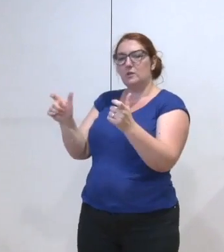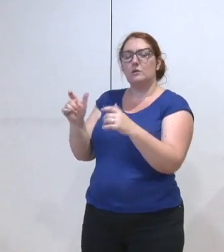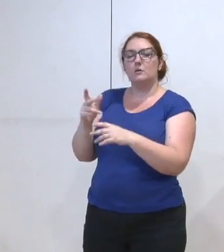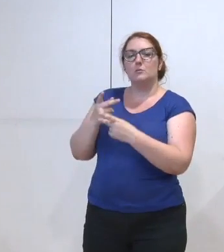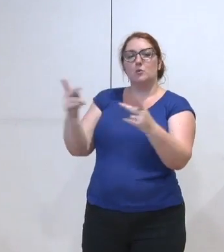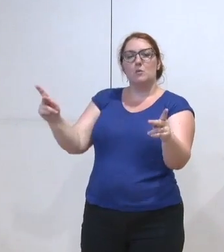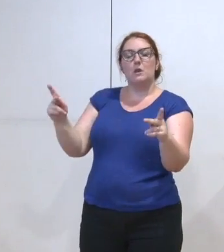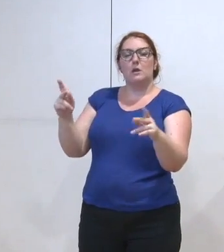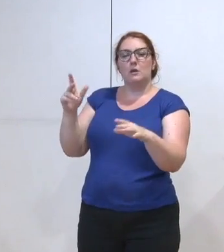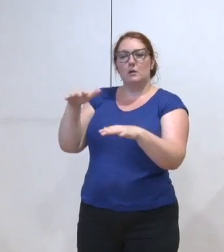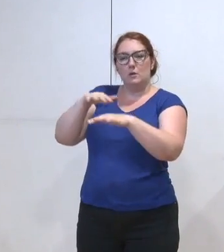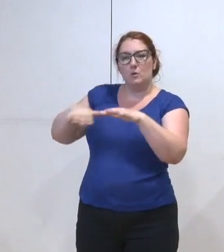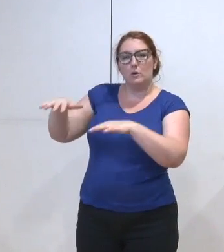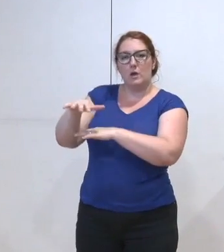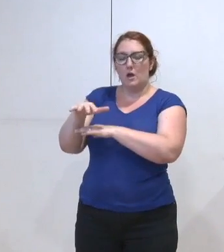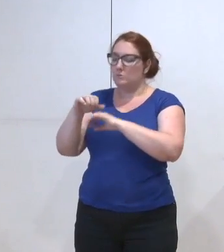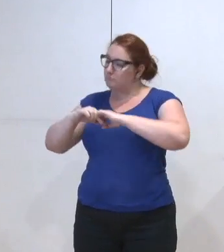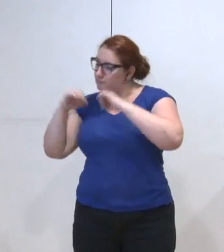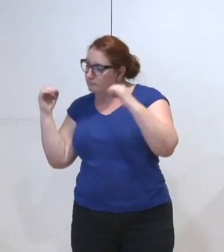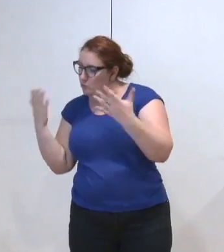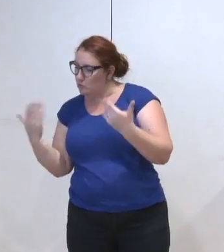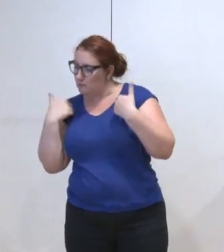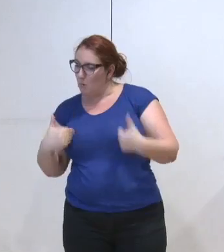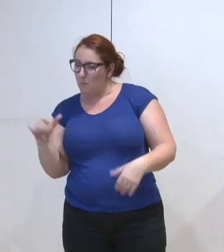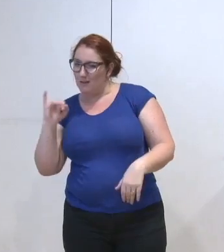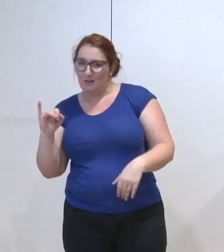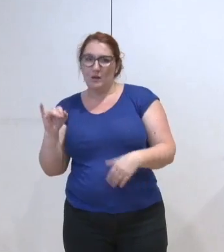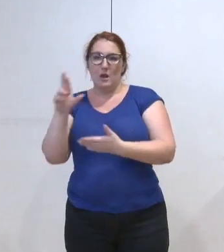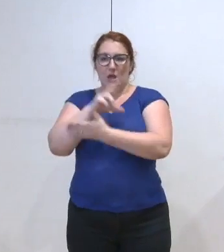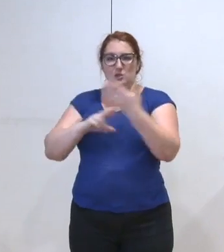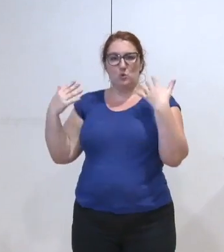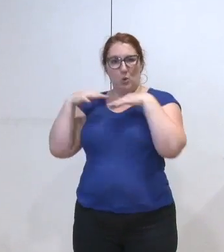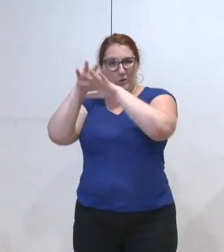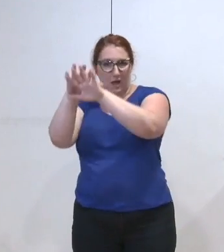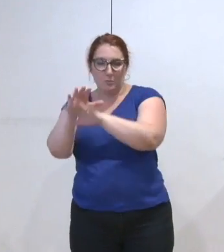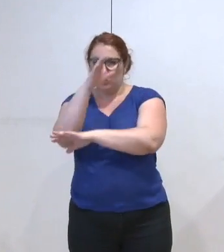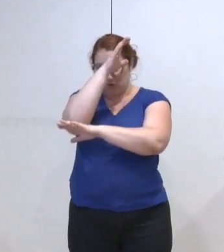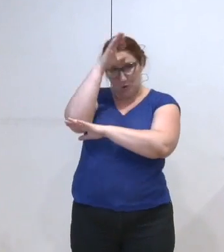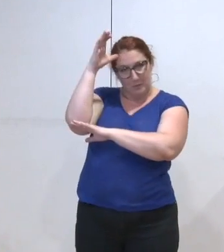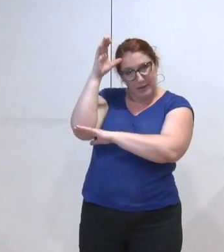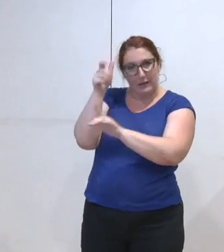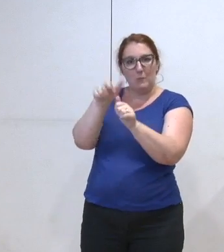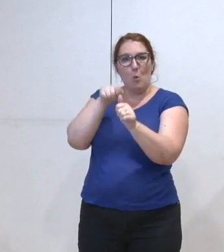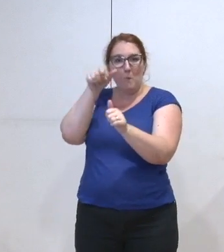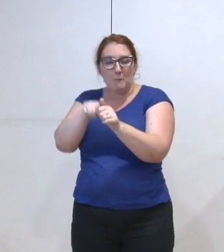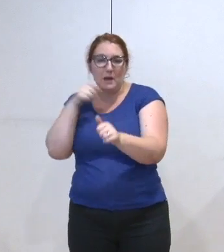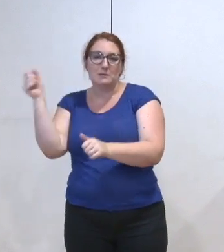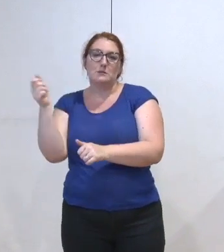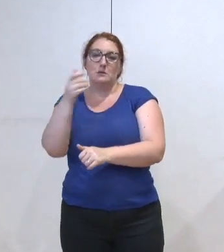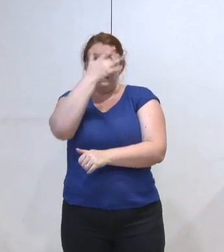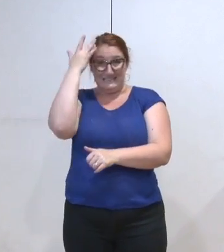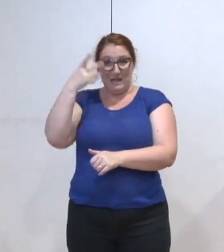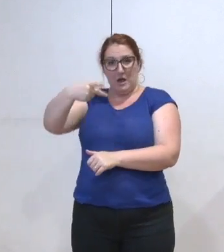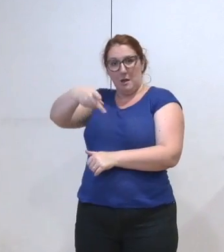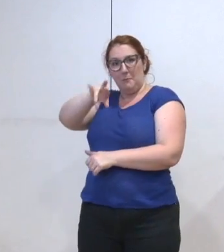aujourd'hui les membres sont outre la région ronalpe chambéie bourenbress Saint-Priest roman la